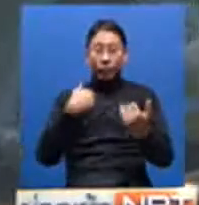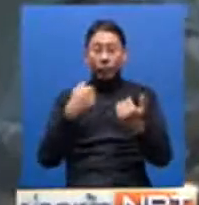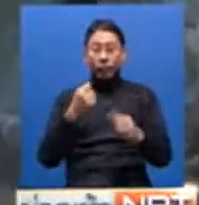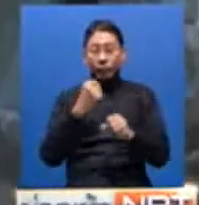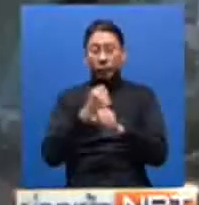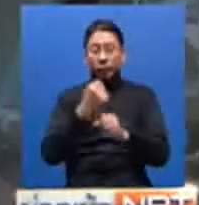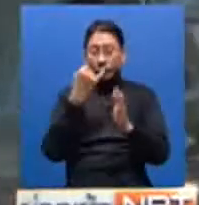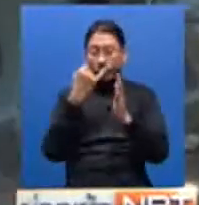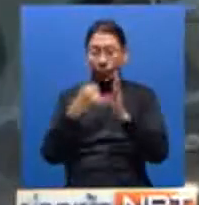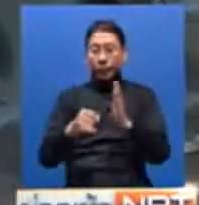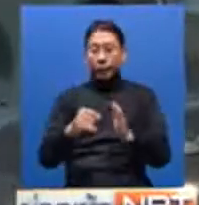วินัยอย่างเด็ดขาดค่ะ